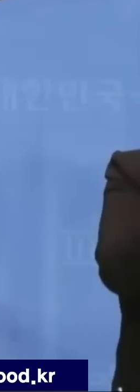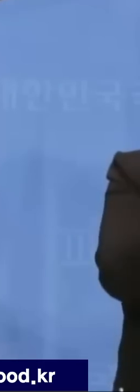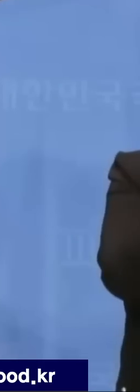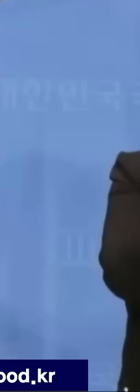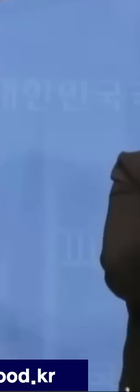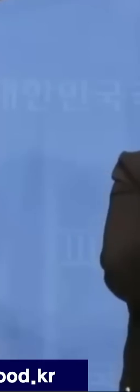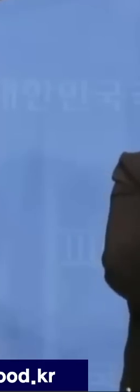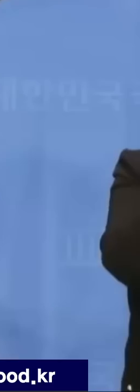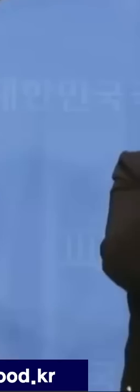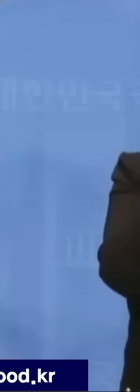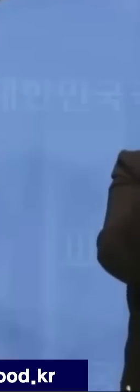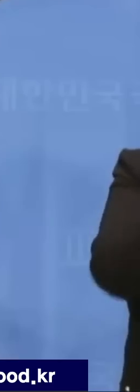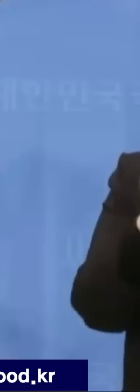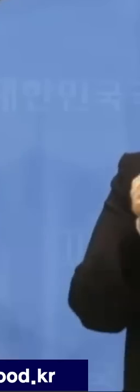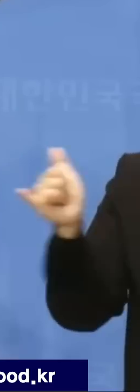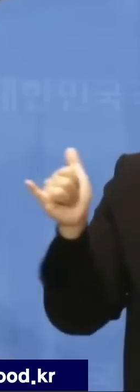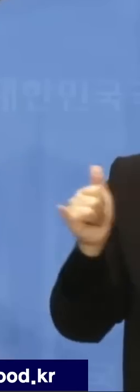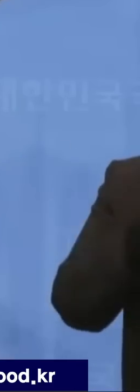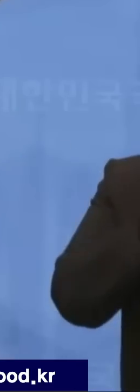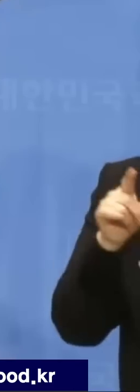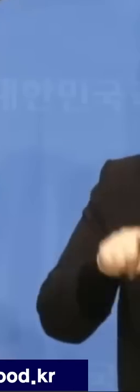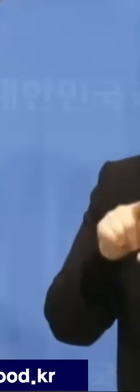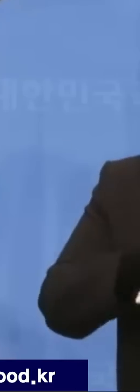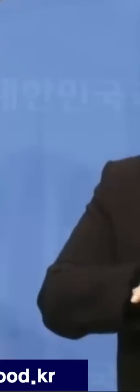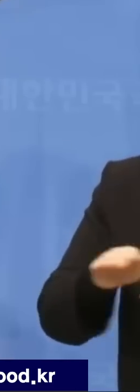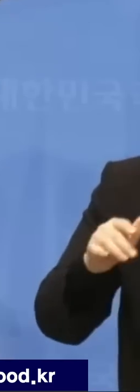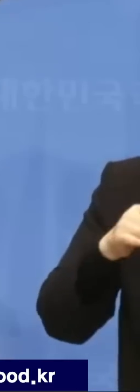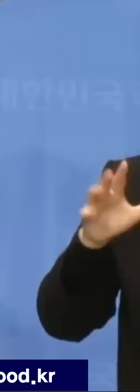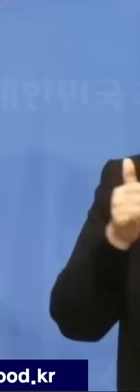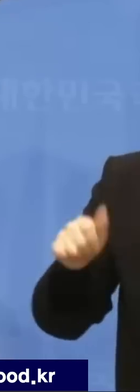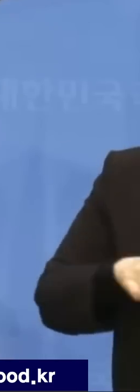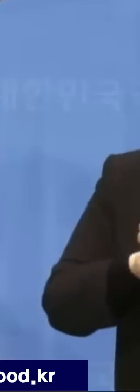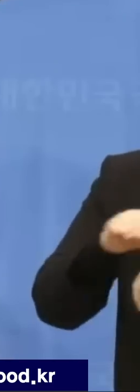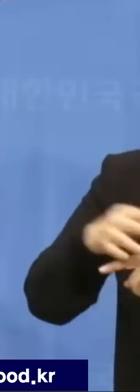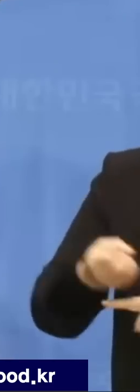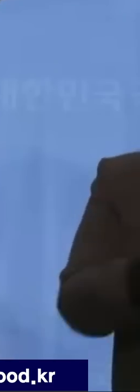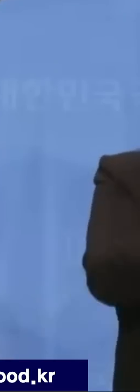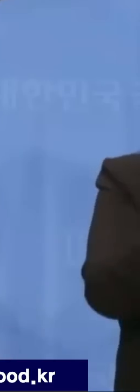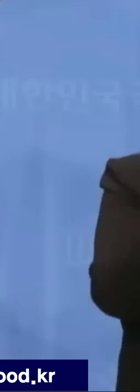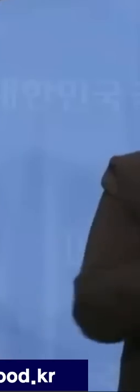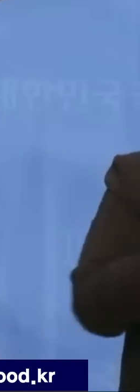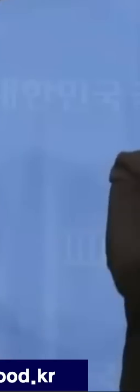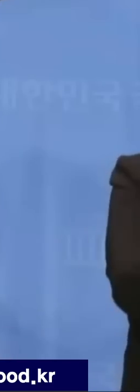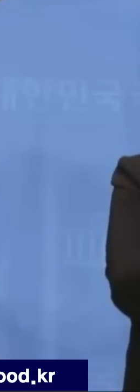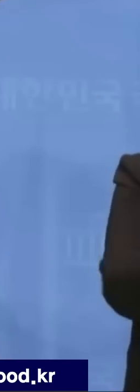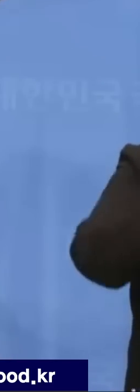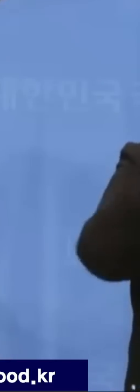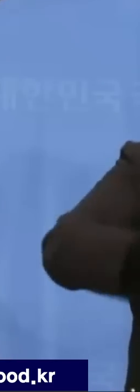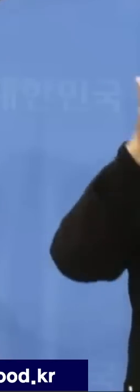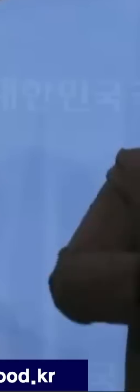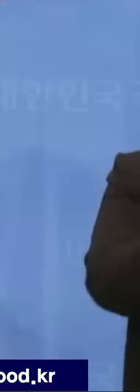한번 국민들의 뜻을 엄중히 전하며 경고합니다. MB 사면은